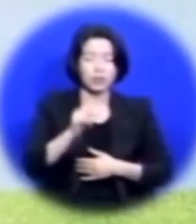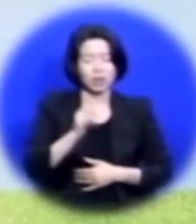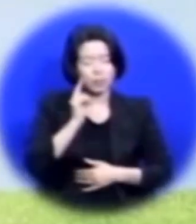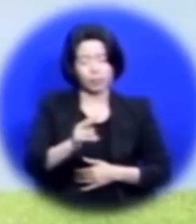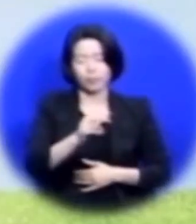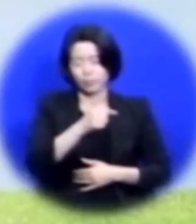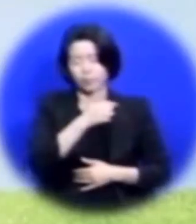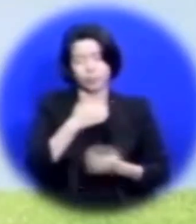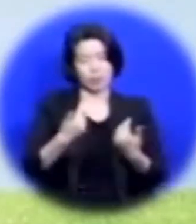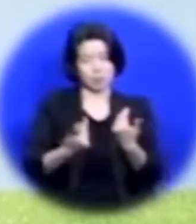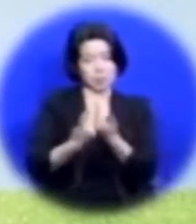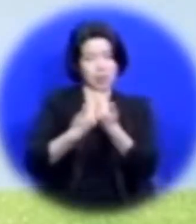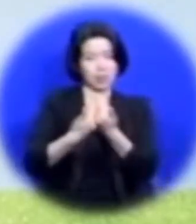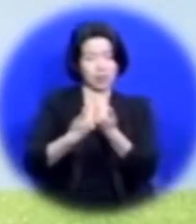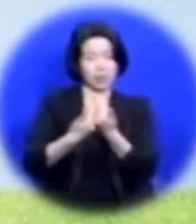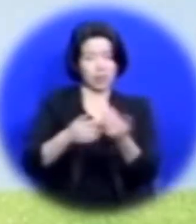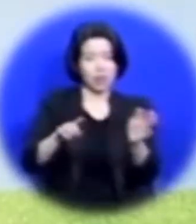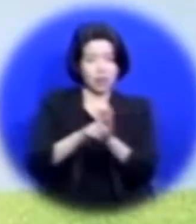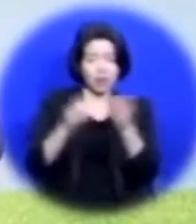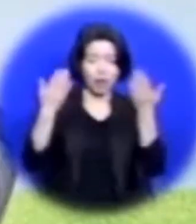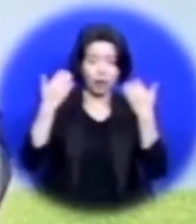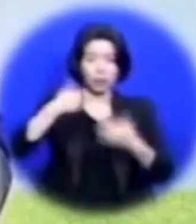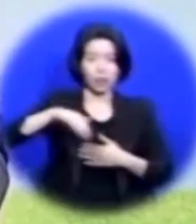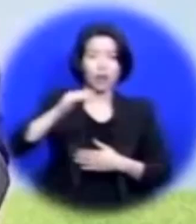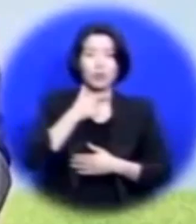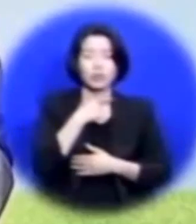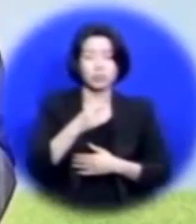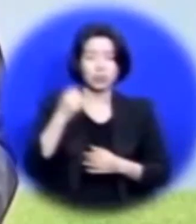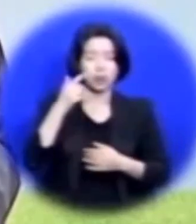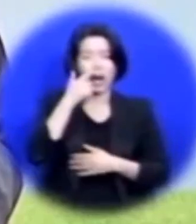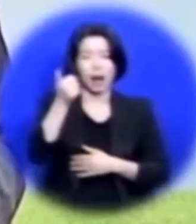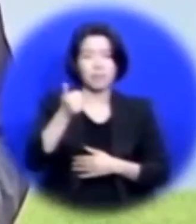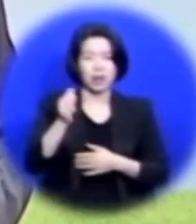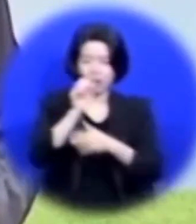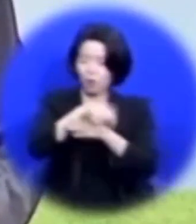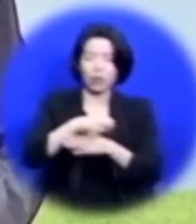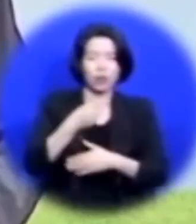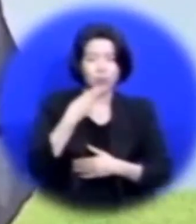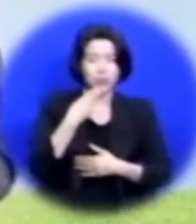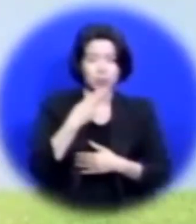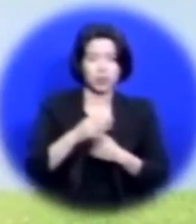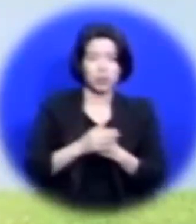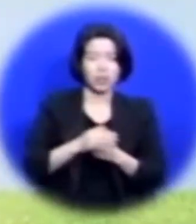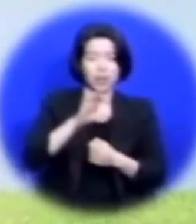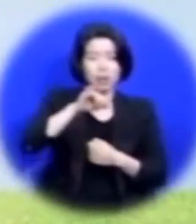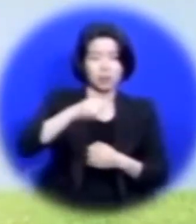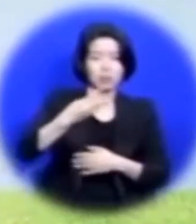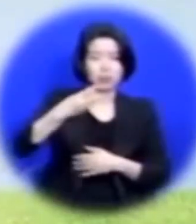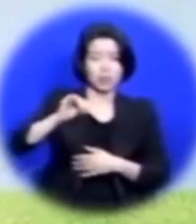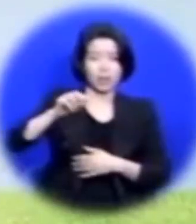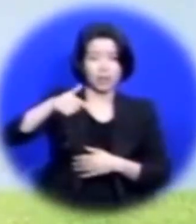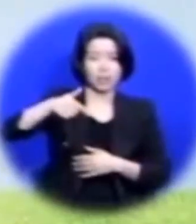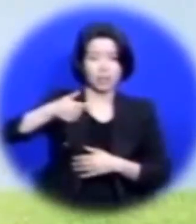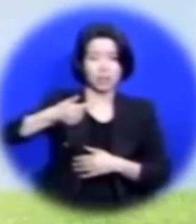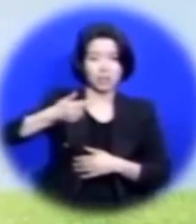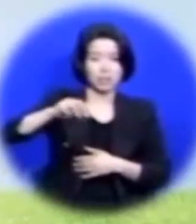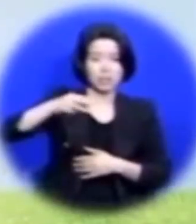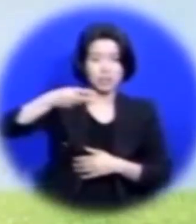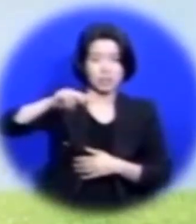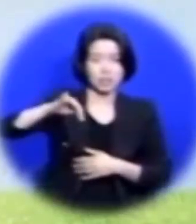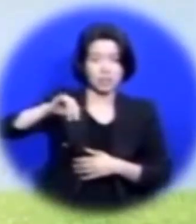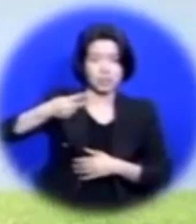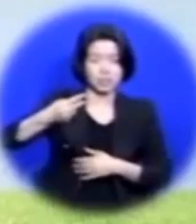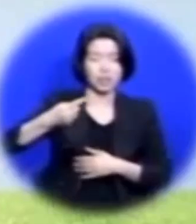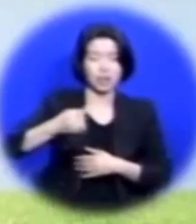해요 신학교를 가고 싶어도 아버지가 허락을 하지 않습니다 프란시스 f 가 이 문제로 가지고 오랫동안